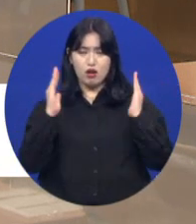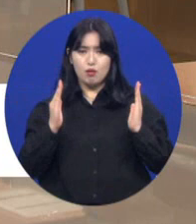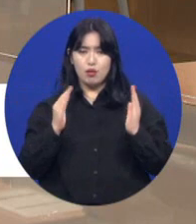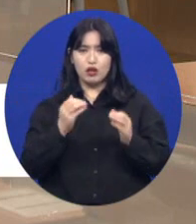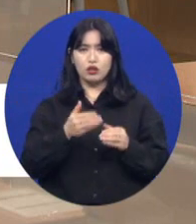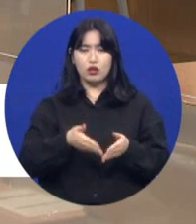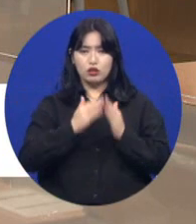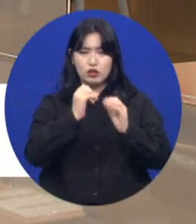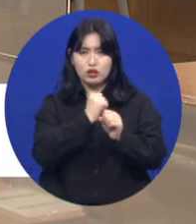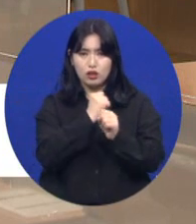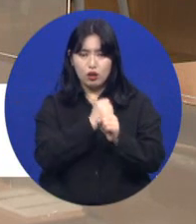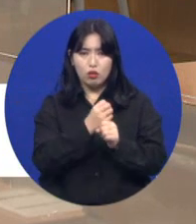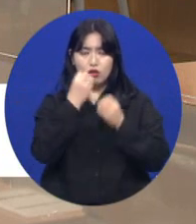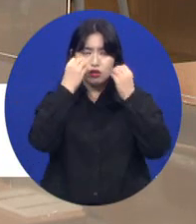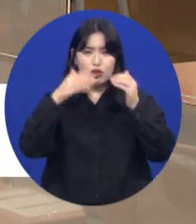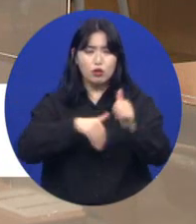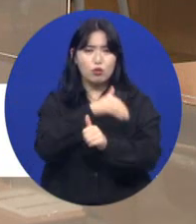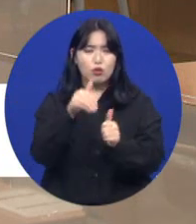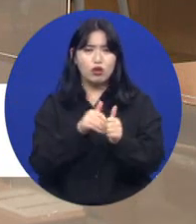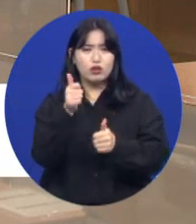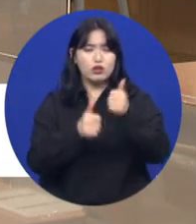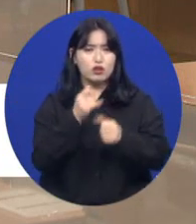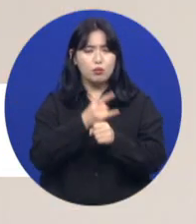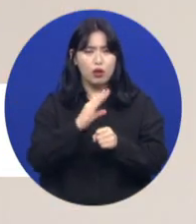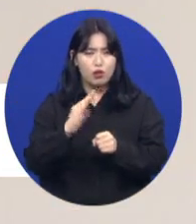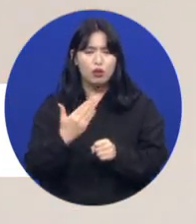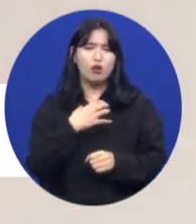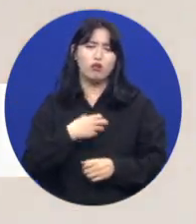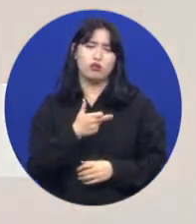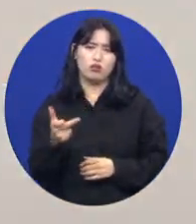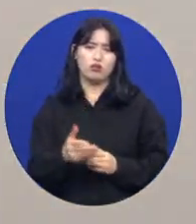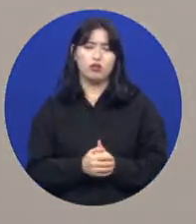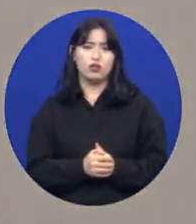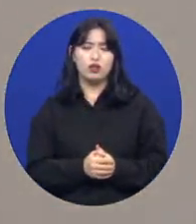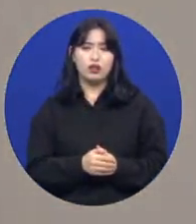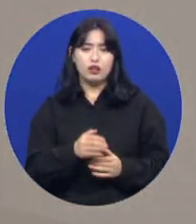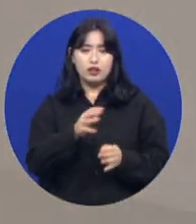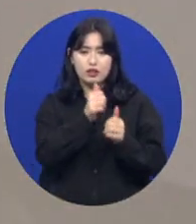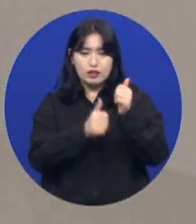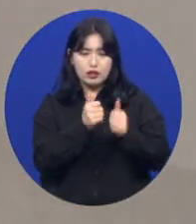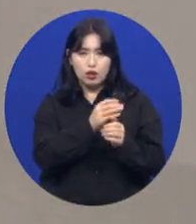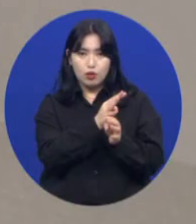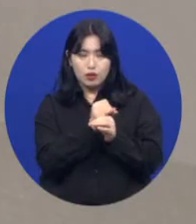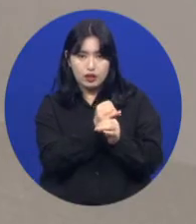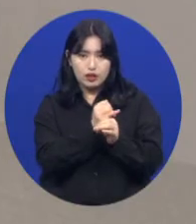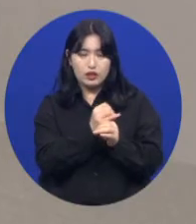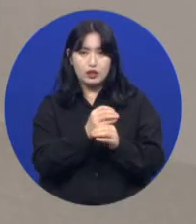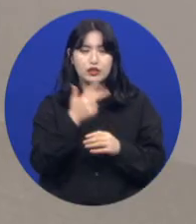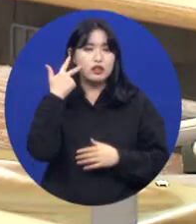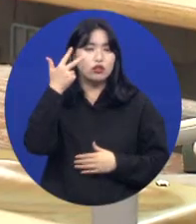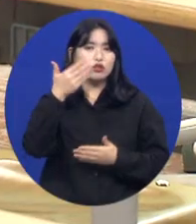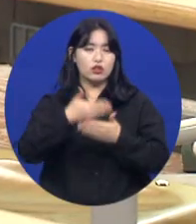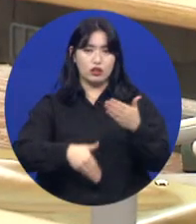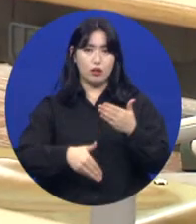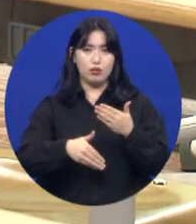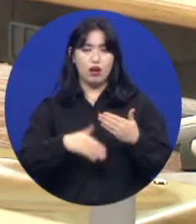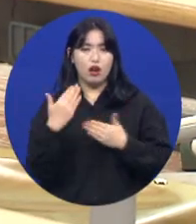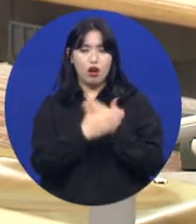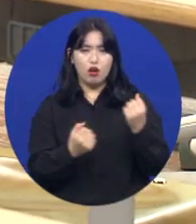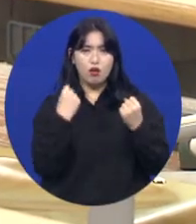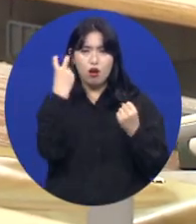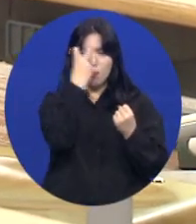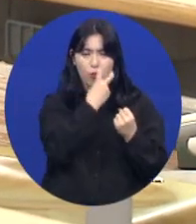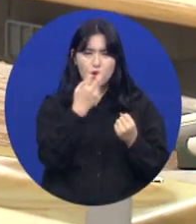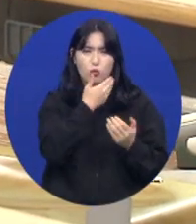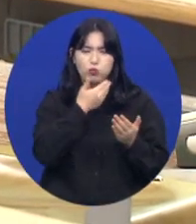새로운 환경에서 수능을 본다는 게 가장 걱정이 큰 것 같아요. 시험일까지 남은 기간 일주일여